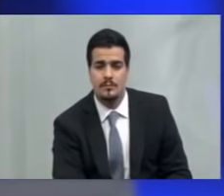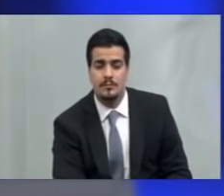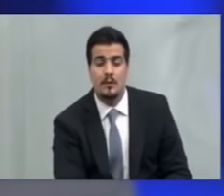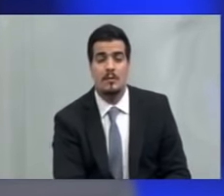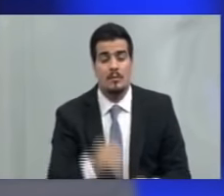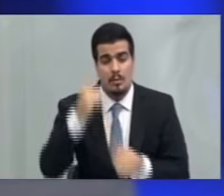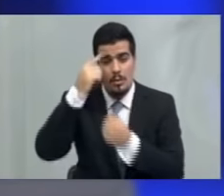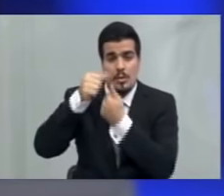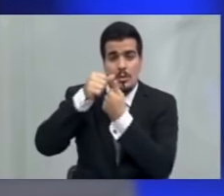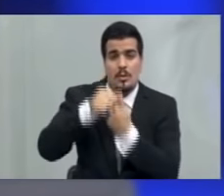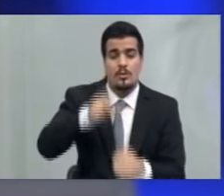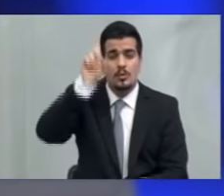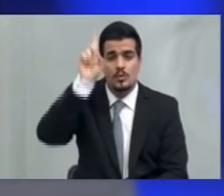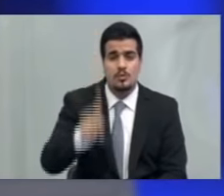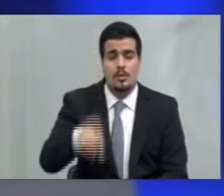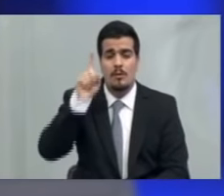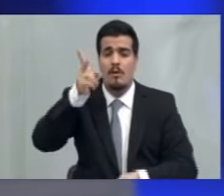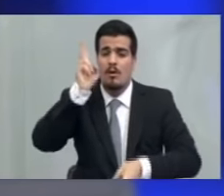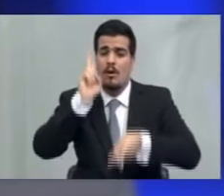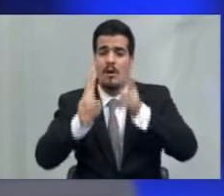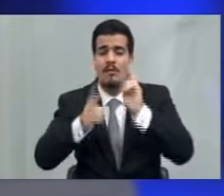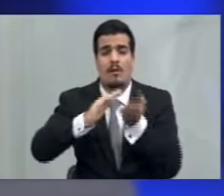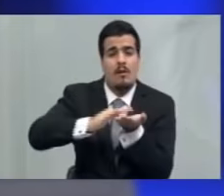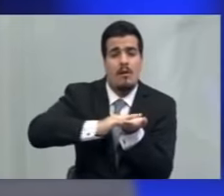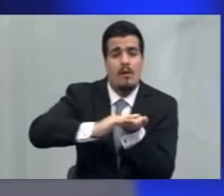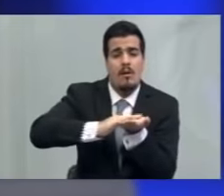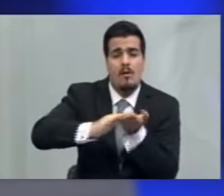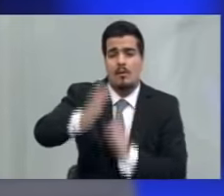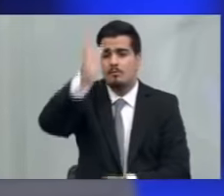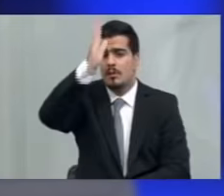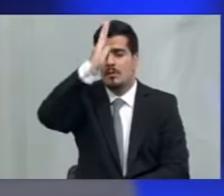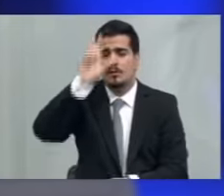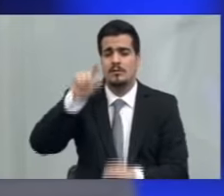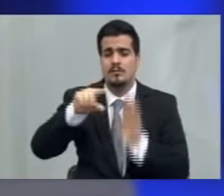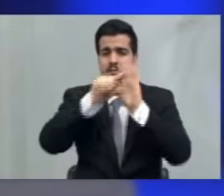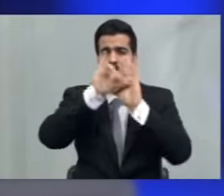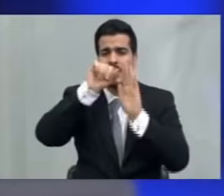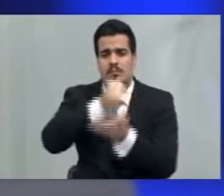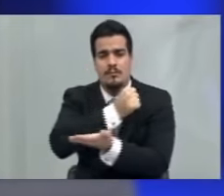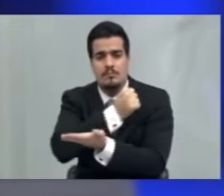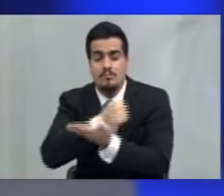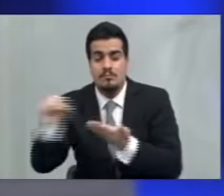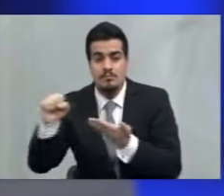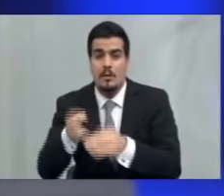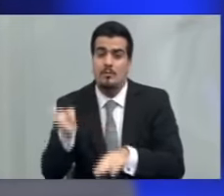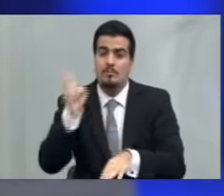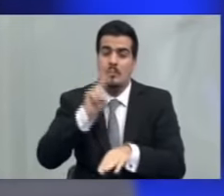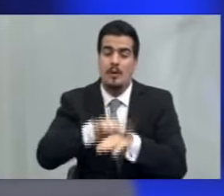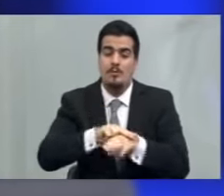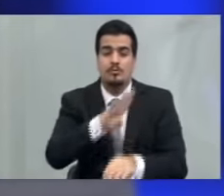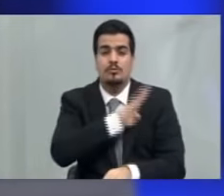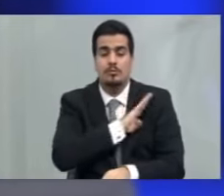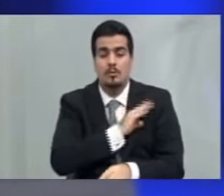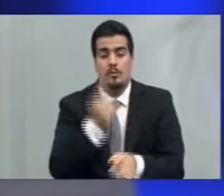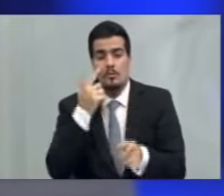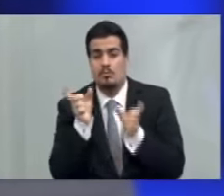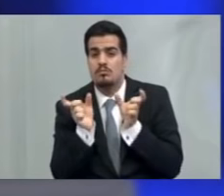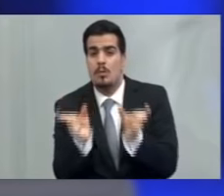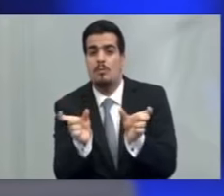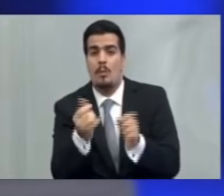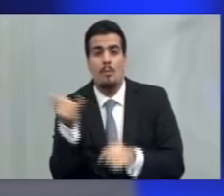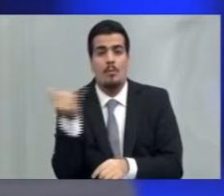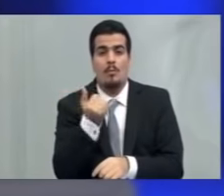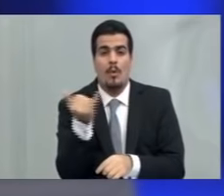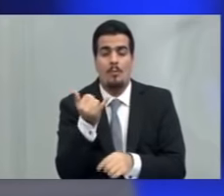وحول ذكرى يوم النصر وتحرير أرض العراق من عصابات داعش الإرهابي وما رافقها من عمليات أمنية وكذلك عمليات